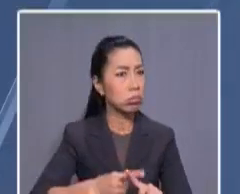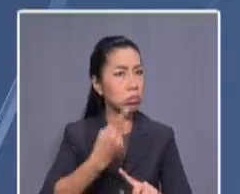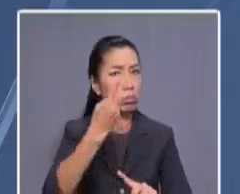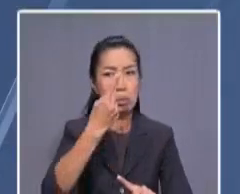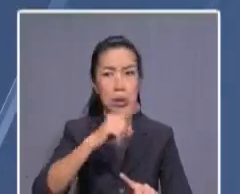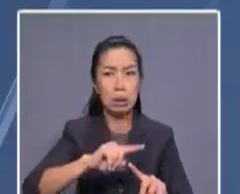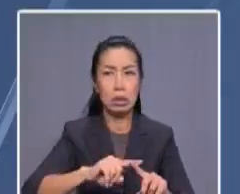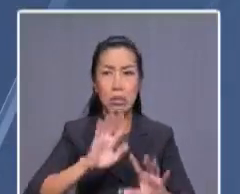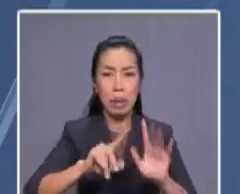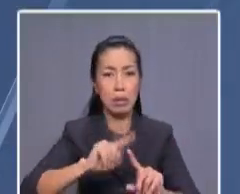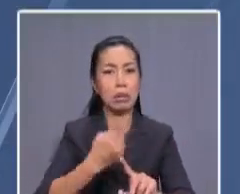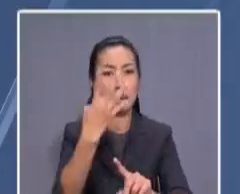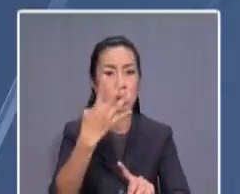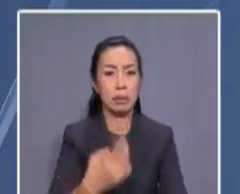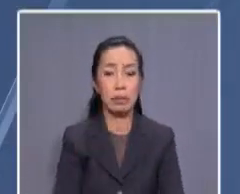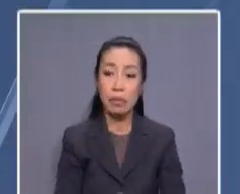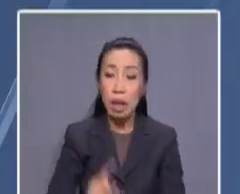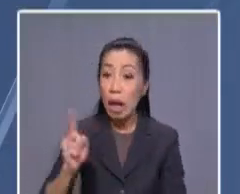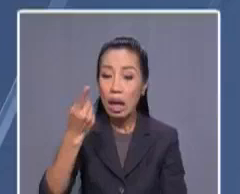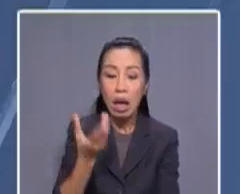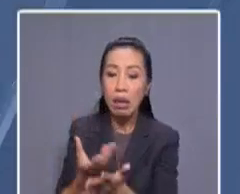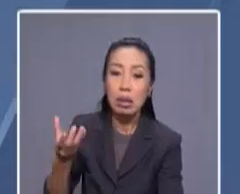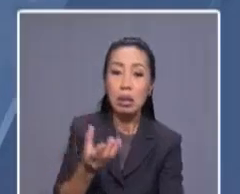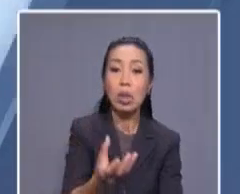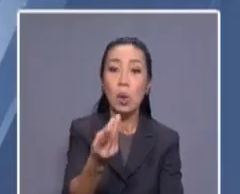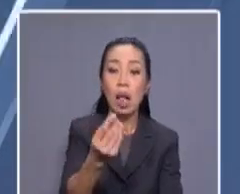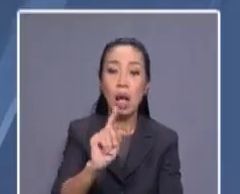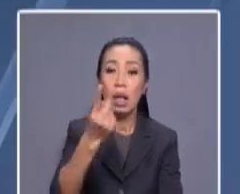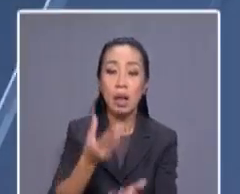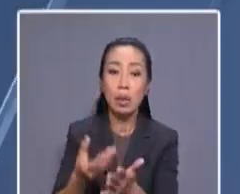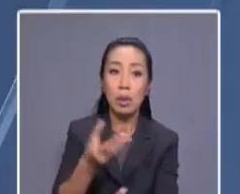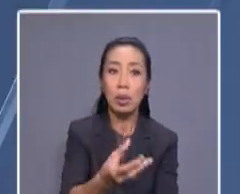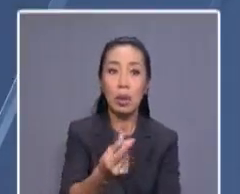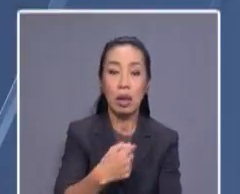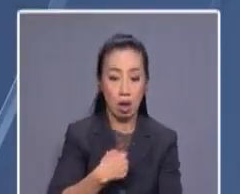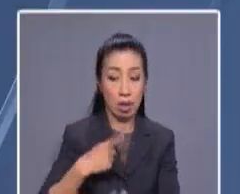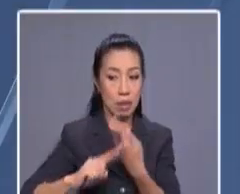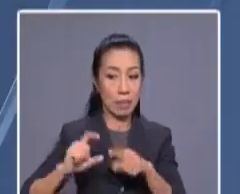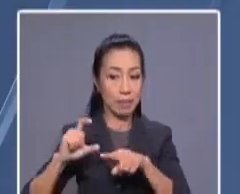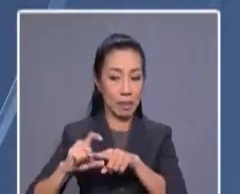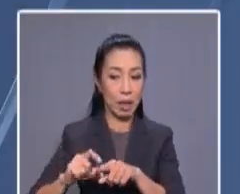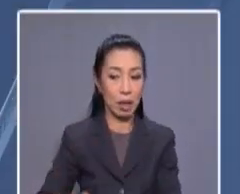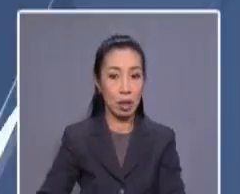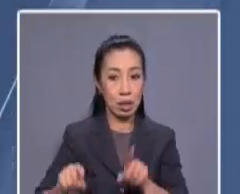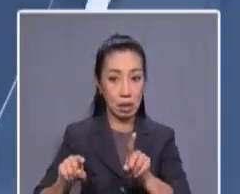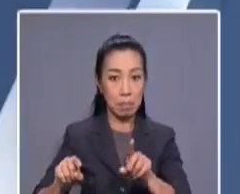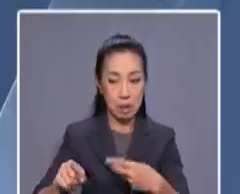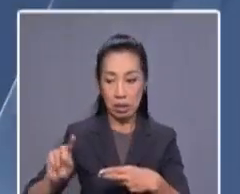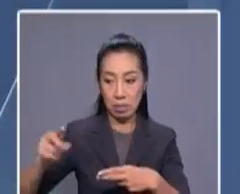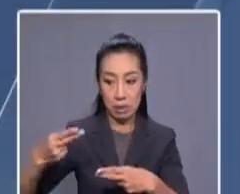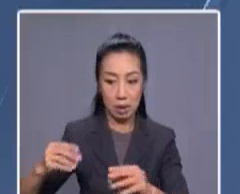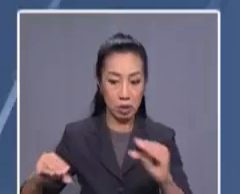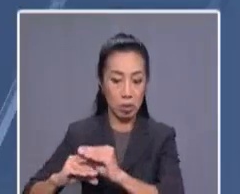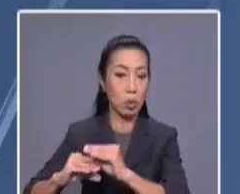เดือนนิดๆค่ะ ครั้งแรกเราลงไปเท่าไหร่ครับ ครั้งแรกหารกับเพื่อนลงคนละ 10,000 บาทค่ะ